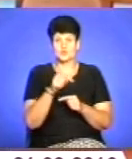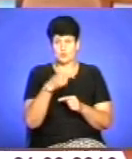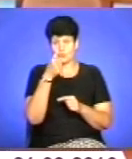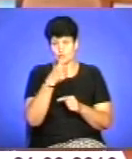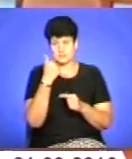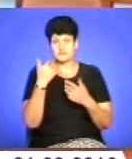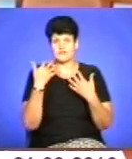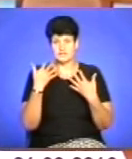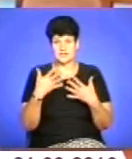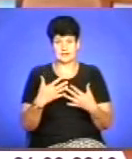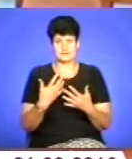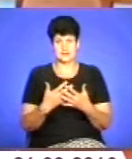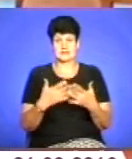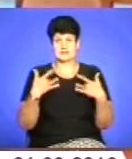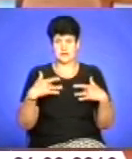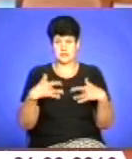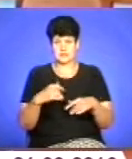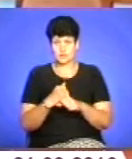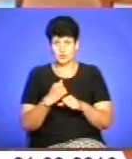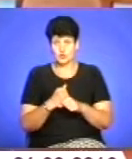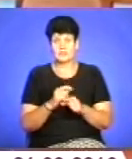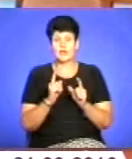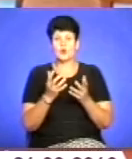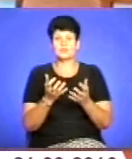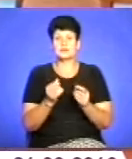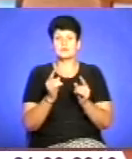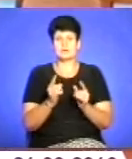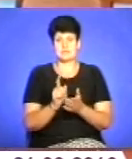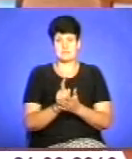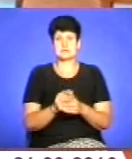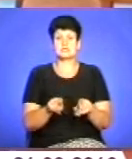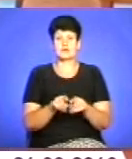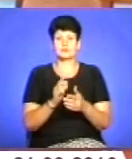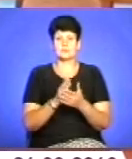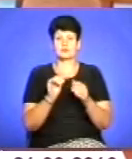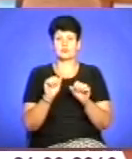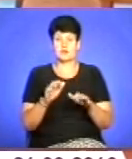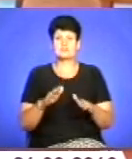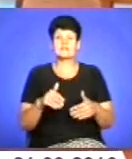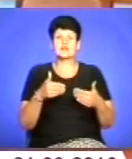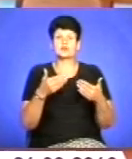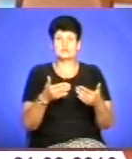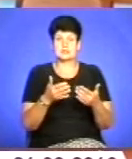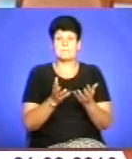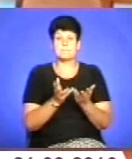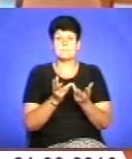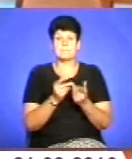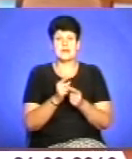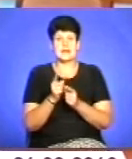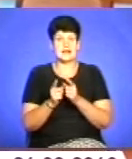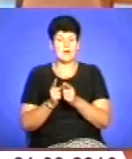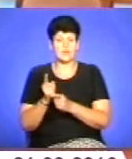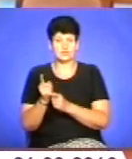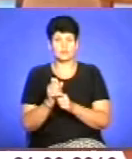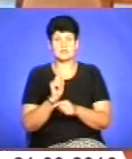вже розрахувалися з роботи, а отримують лише пенсії. Вони також мають право звернутися за перерахунком або